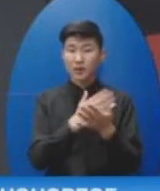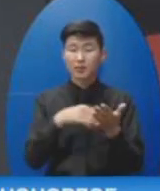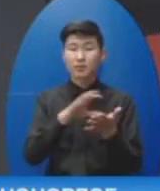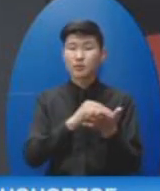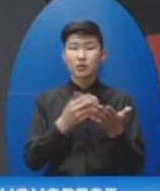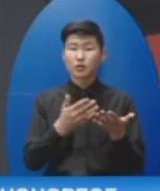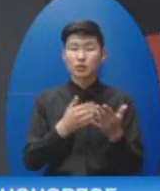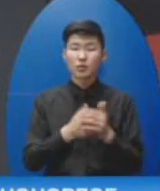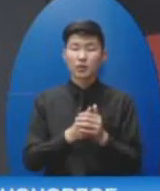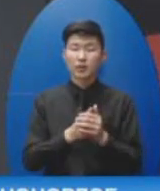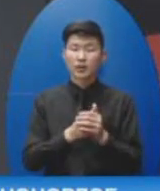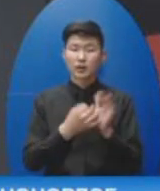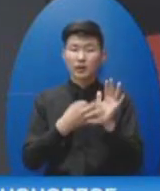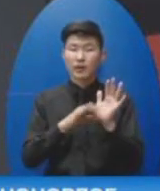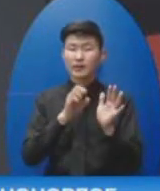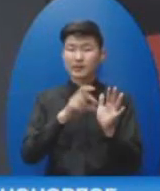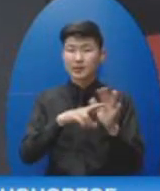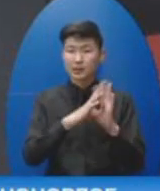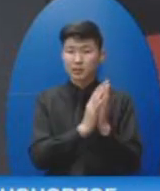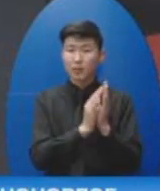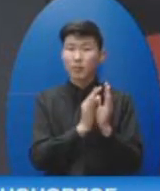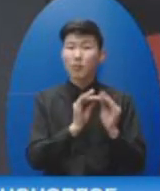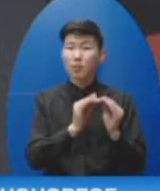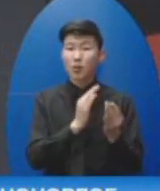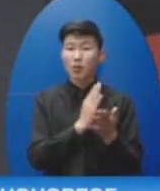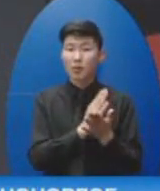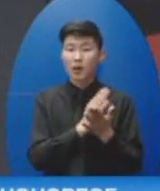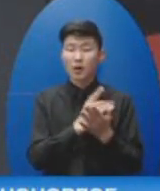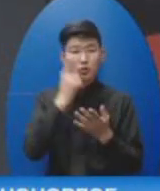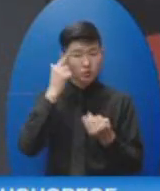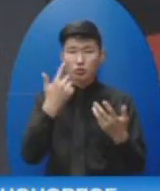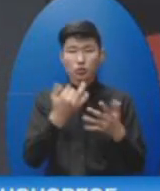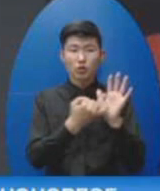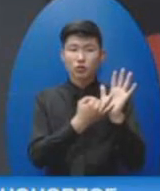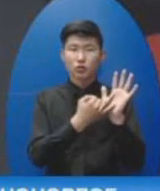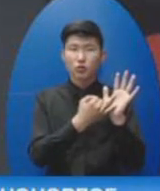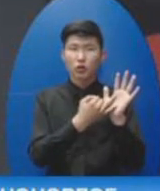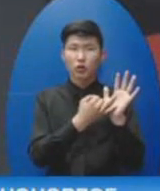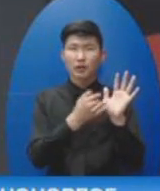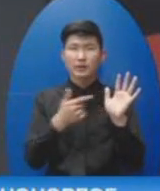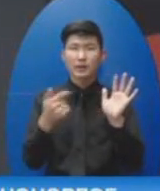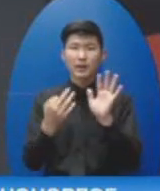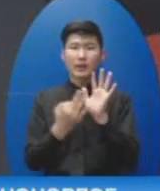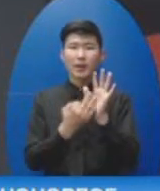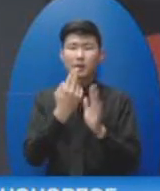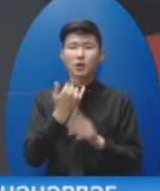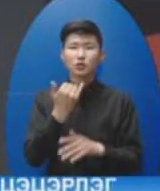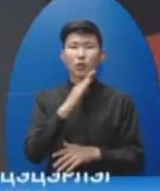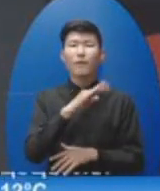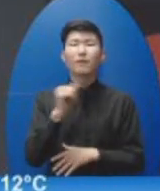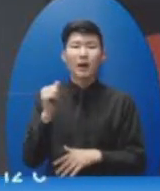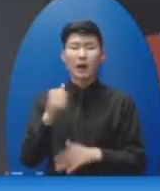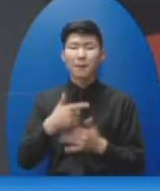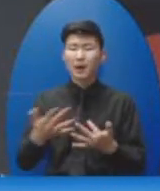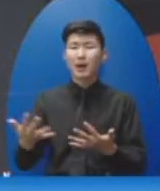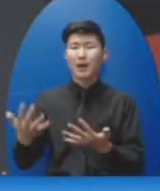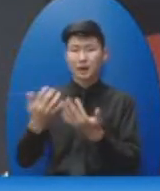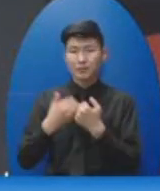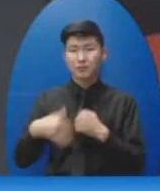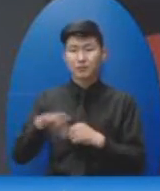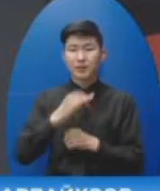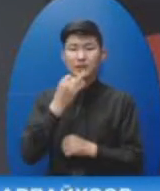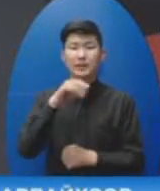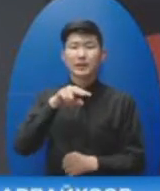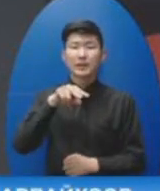нарийн цэргийн төмөр зам бол бид нар тэрэг боллоо шүү дээ. Өдөртөө 7-7-оос 8 цуваа 300-аас 400 бого авч ижил бид импортын